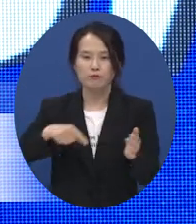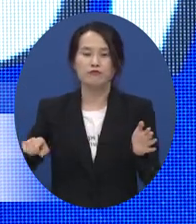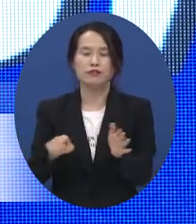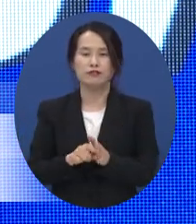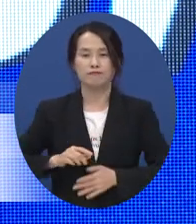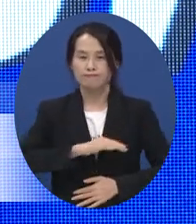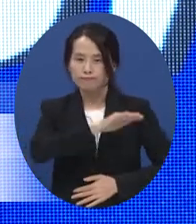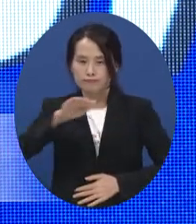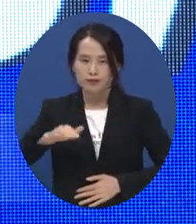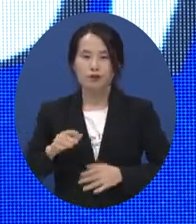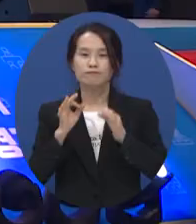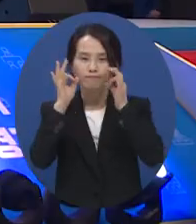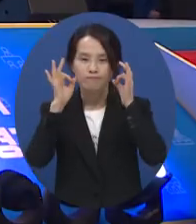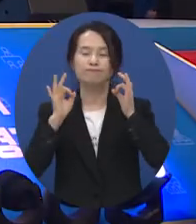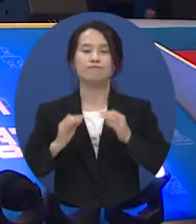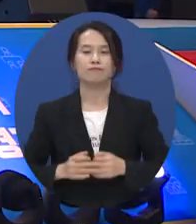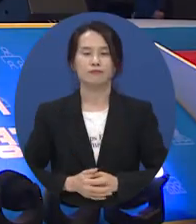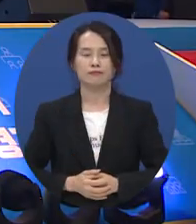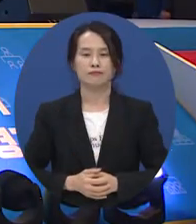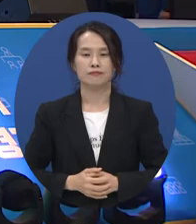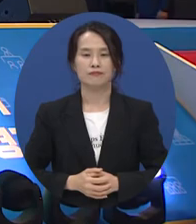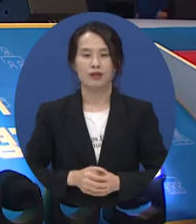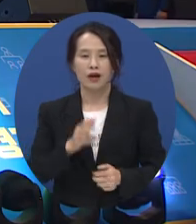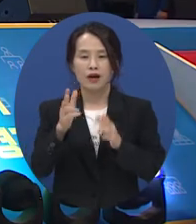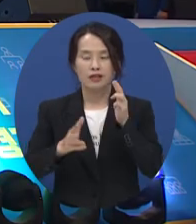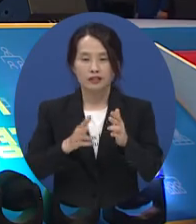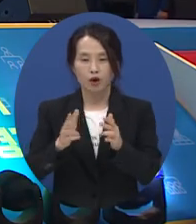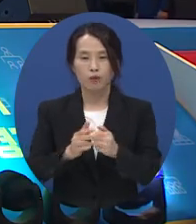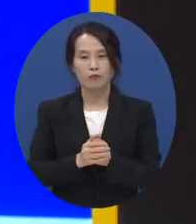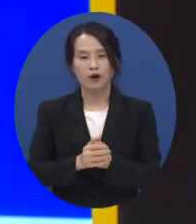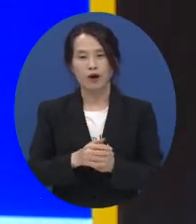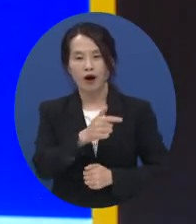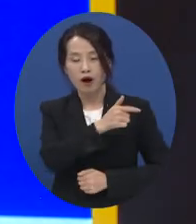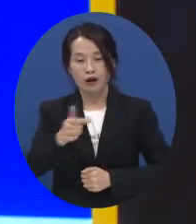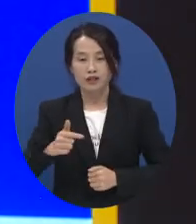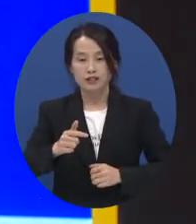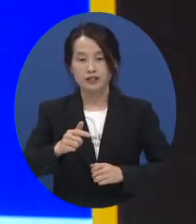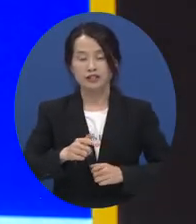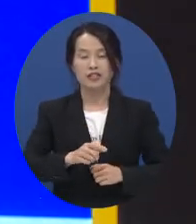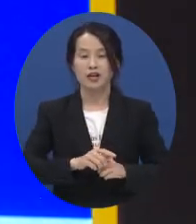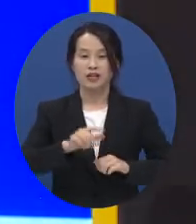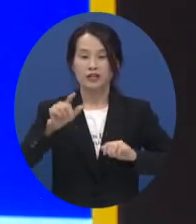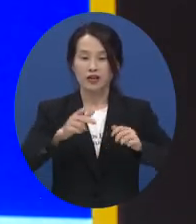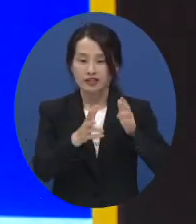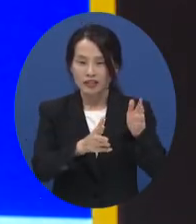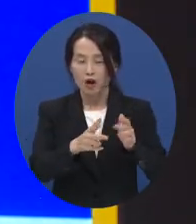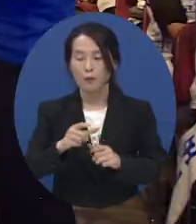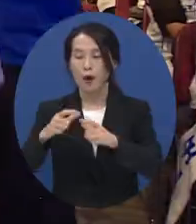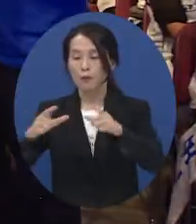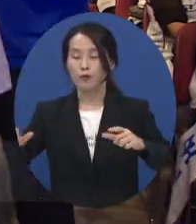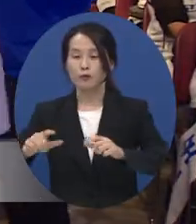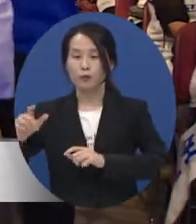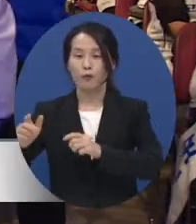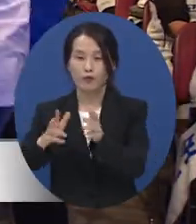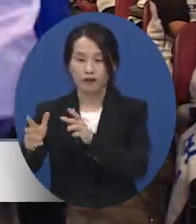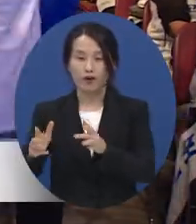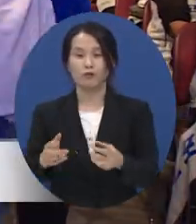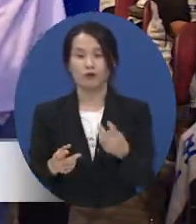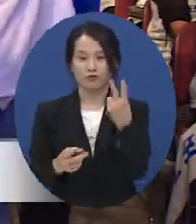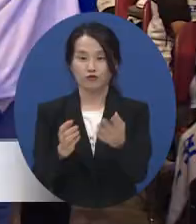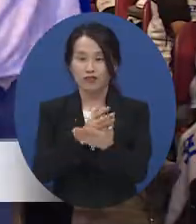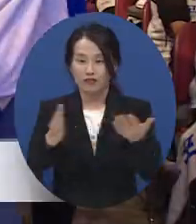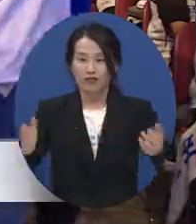있도록 저희도 노력하겠습니다. 사업 규모에 따라 대규모와 일반 부문으로 나눠 순위를 가렸고, 최고 상금 100억